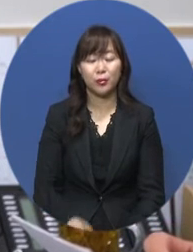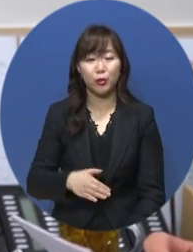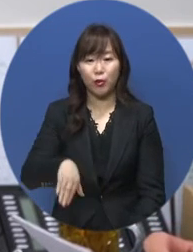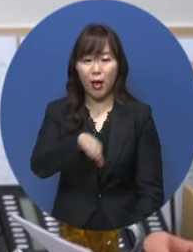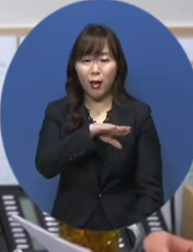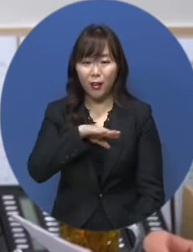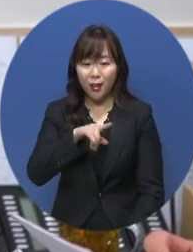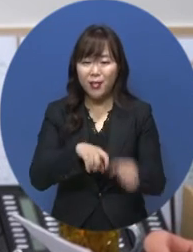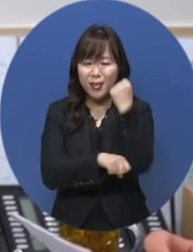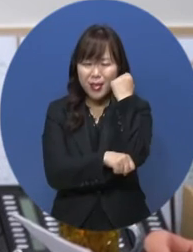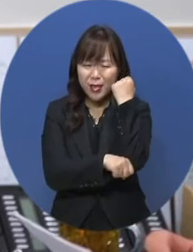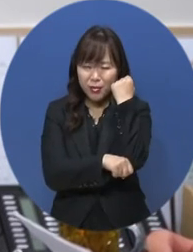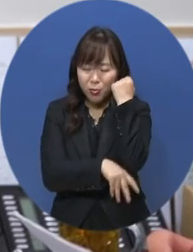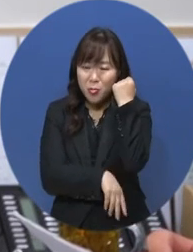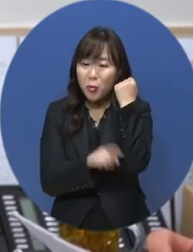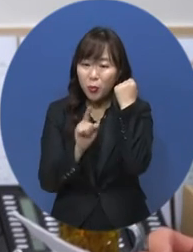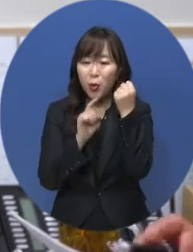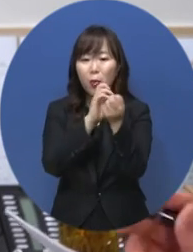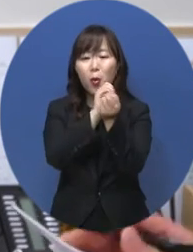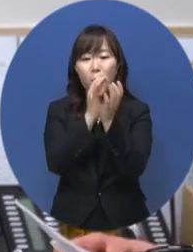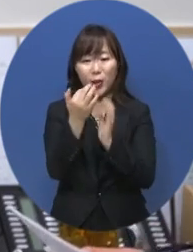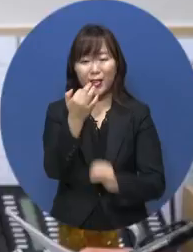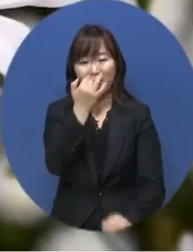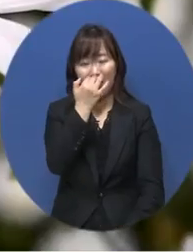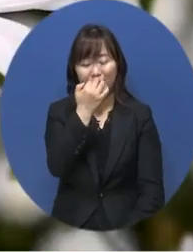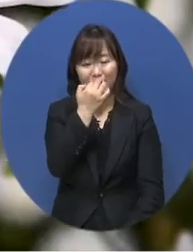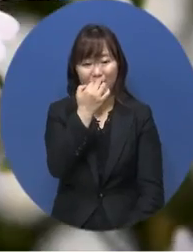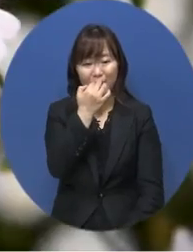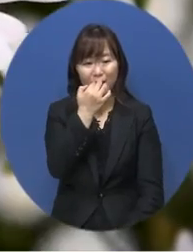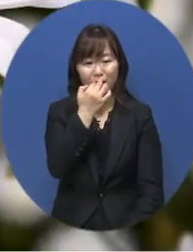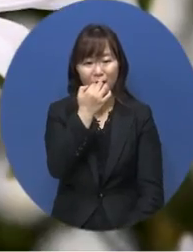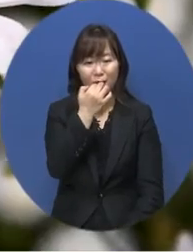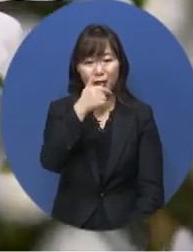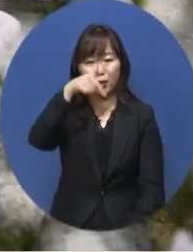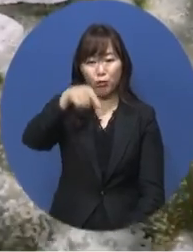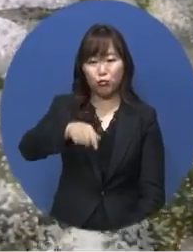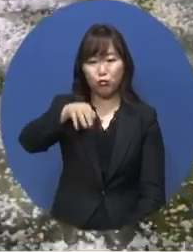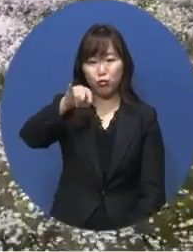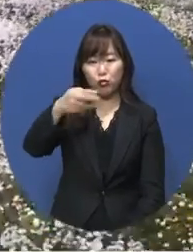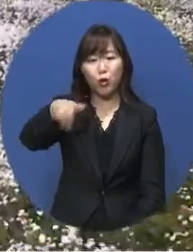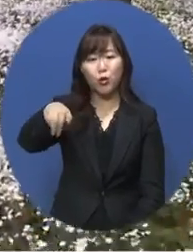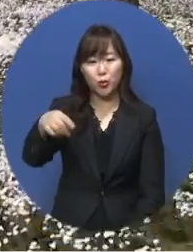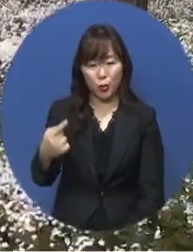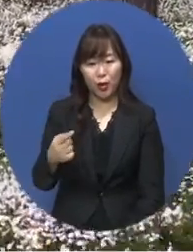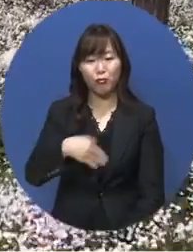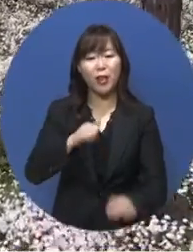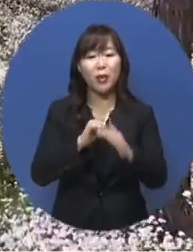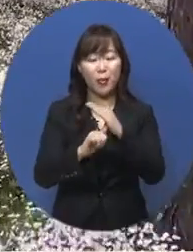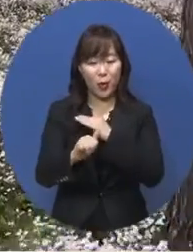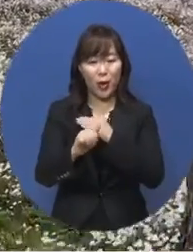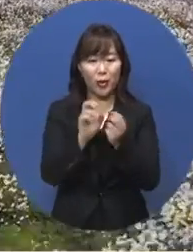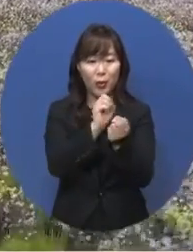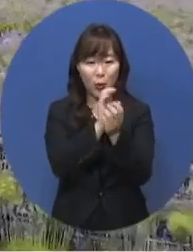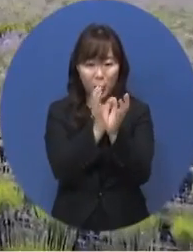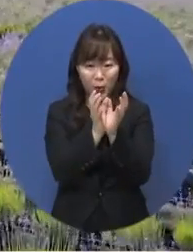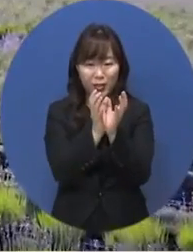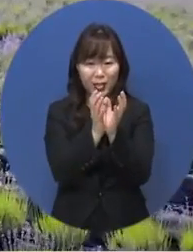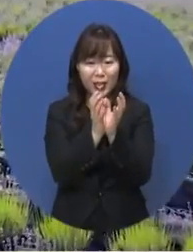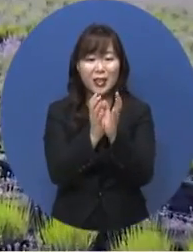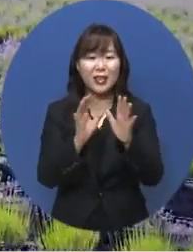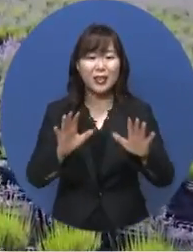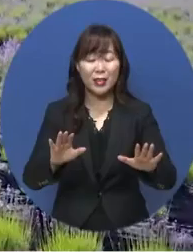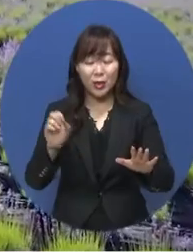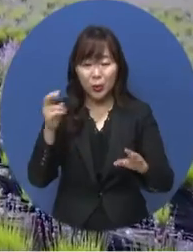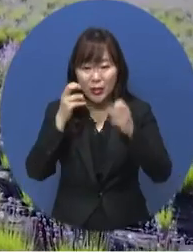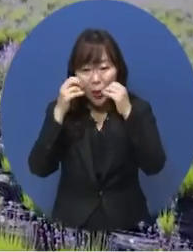그 기본에 깔려 있는 게 꽃 향기잖아요. 그렇죠. 예. 그동안에 이제 구절초 하나가 우리 정읍을 대표했던 꽃이라면 이제는 새로운